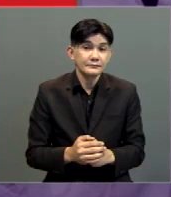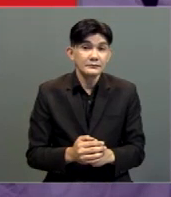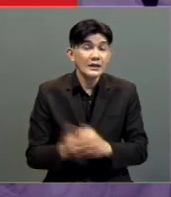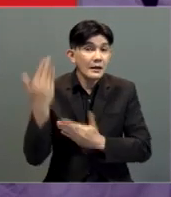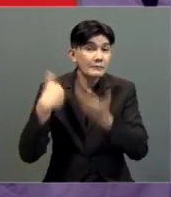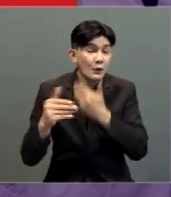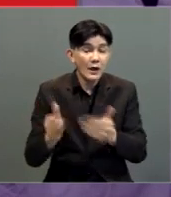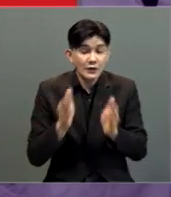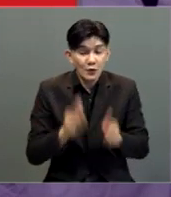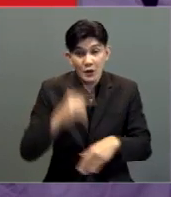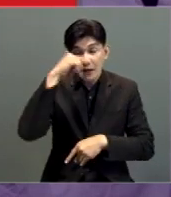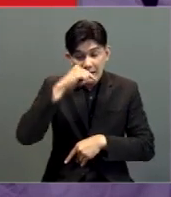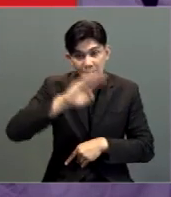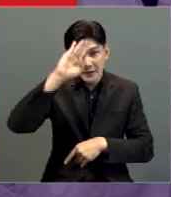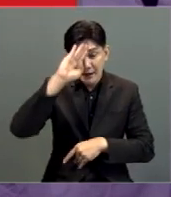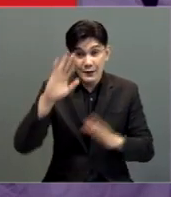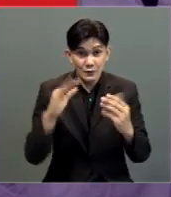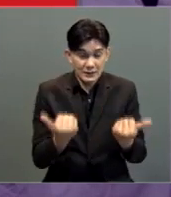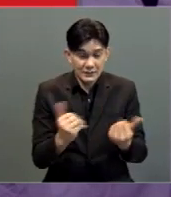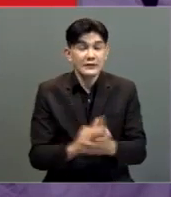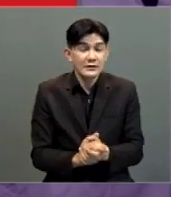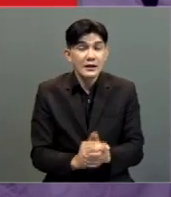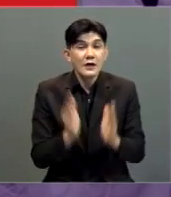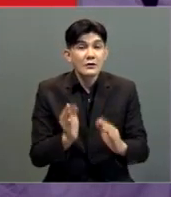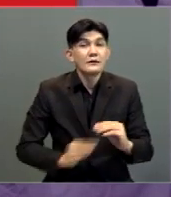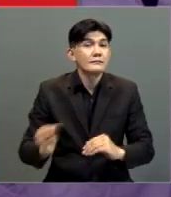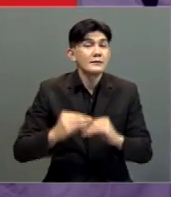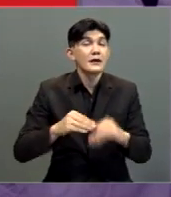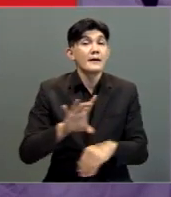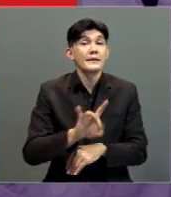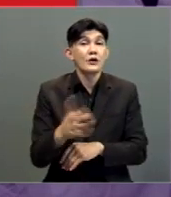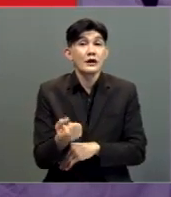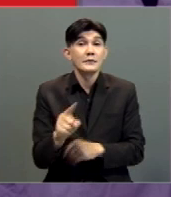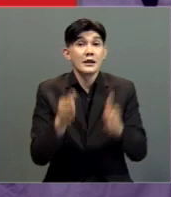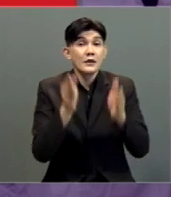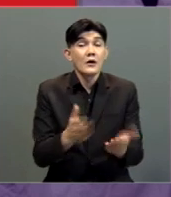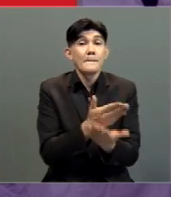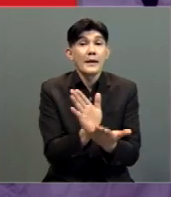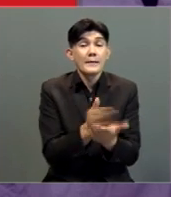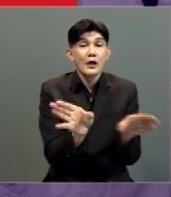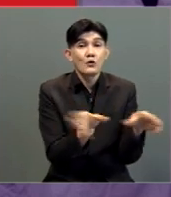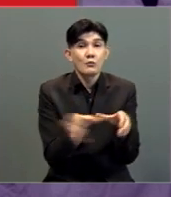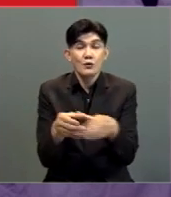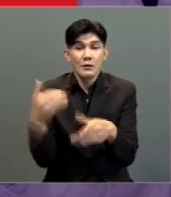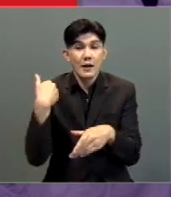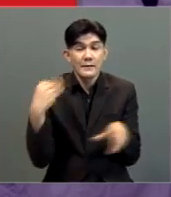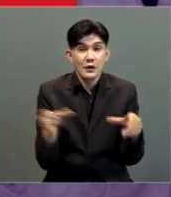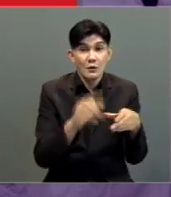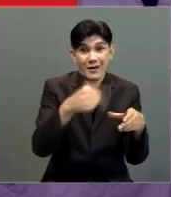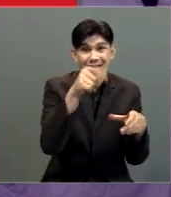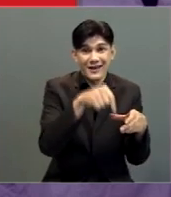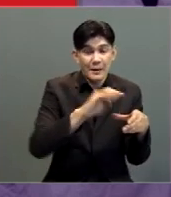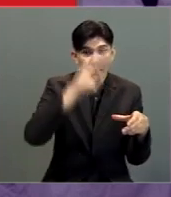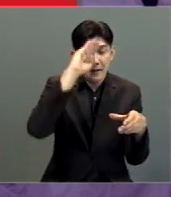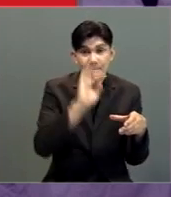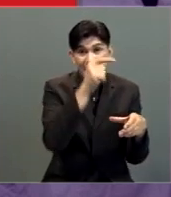ประวัิผู้ป่วยในประเทศไย ที่วันนี้มจำนเพิมขึ้น 111 คนแบ่งเป็นกลุมกลุมกลุ่มแรกเป็ผ